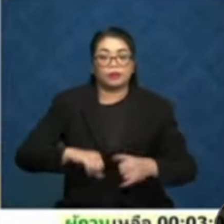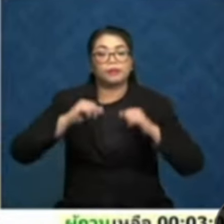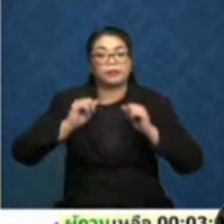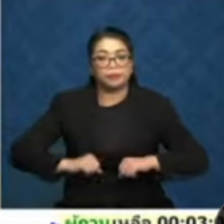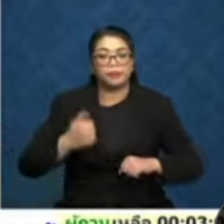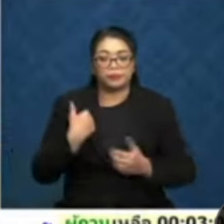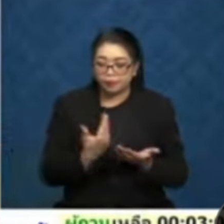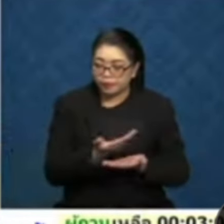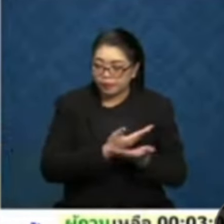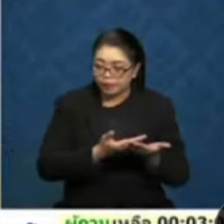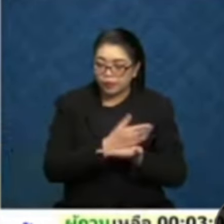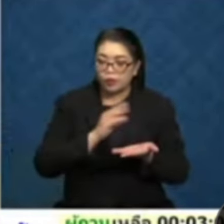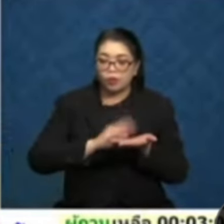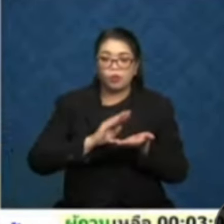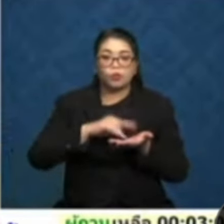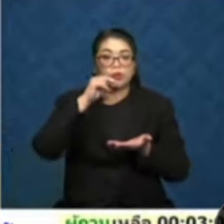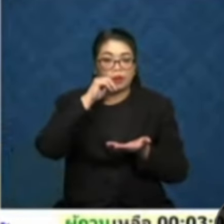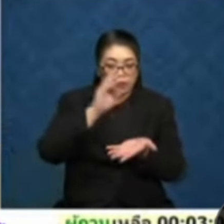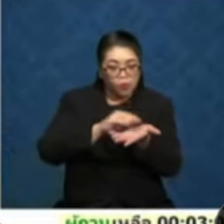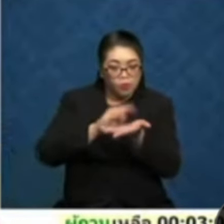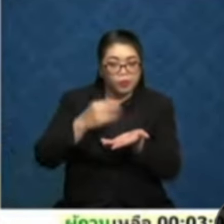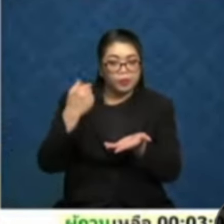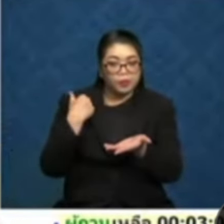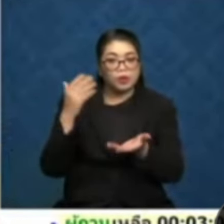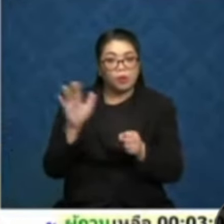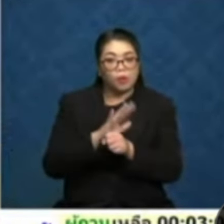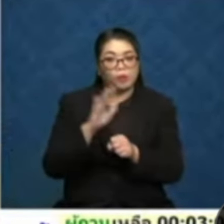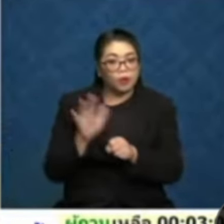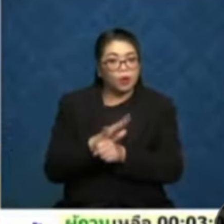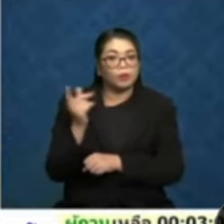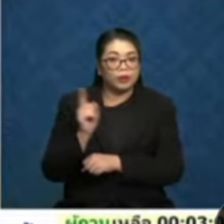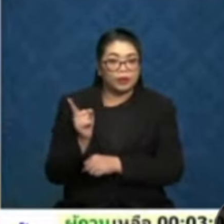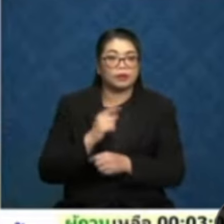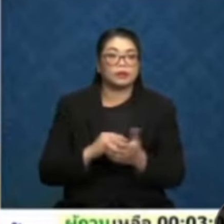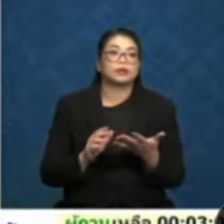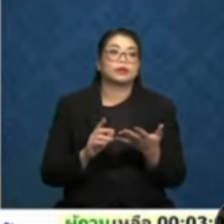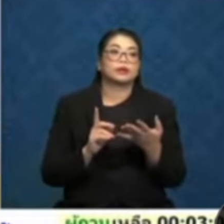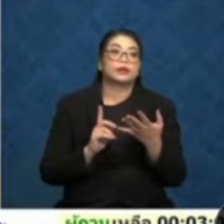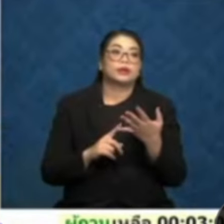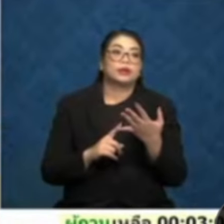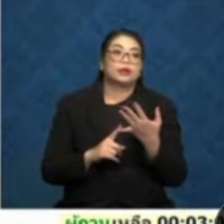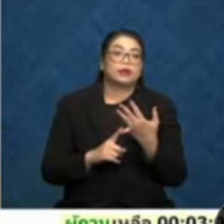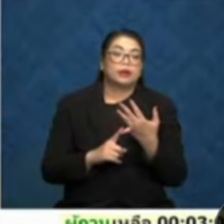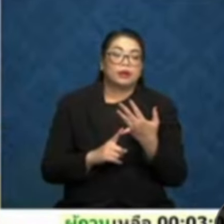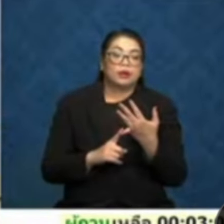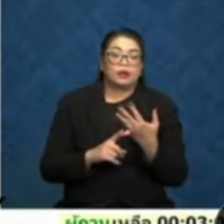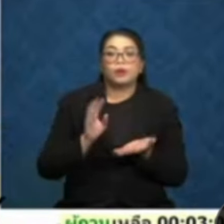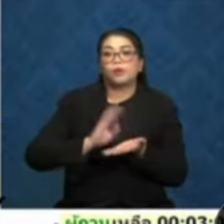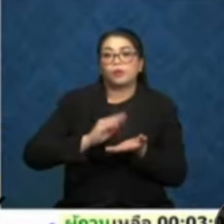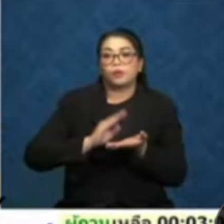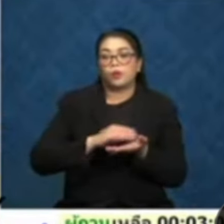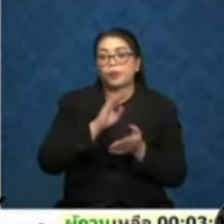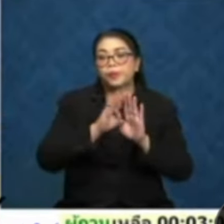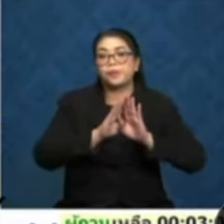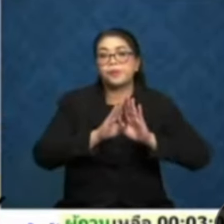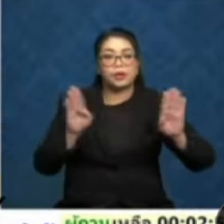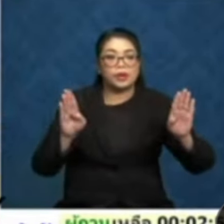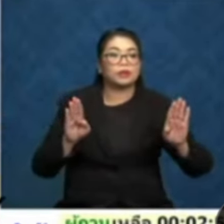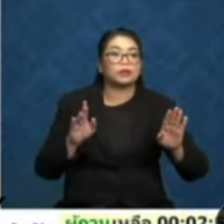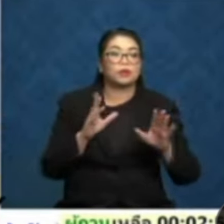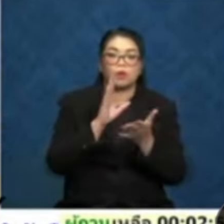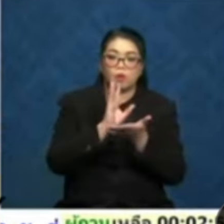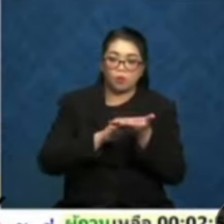อันนี้ก็คือในส่วนของข้อมูลน้ำนะครับในเรื่องของน้ำฝนน้ำท่าน้ำเทศอีกส่วนหนึงที่ผมได้พูดไปแล้วก่อนหน้านี้ครับก็คือเรื่องของข้อมูลเปิด Go coding